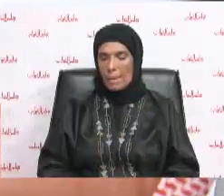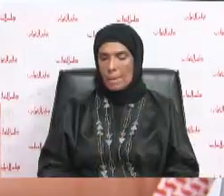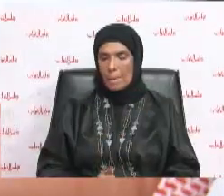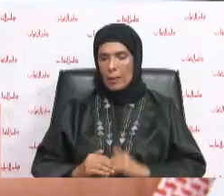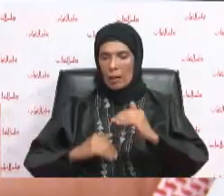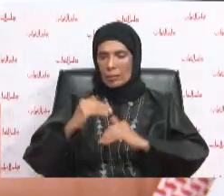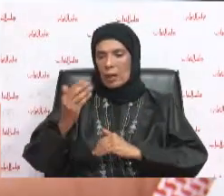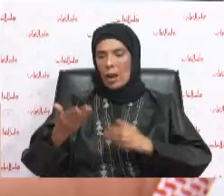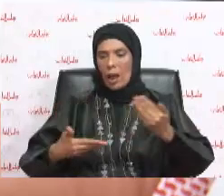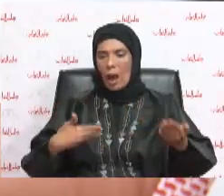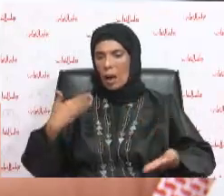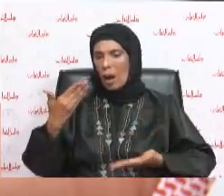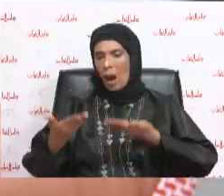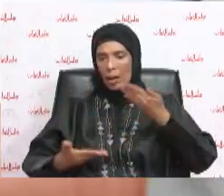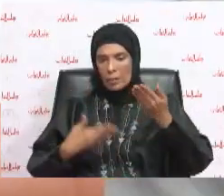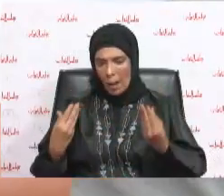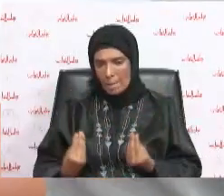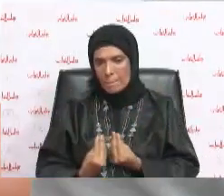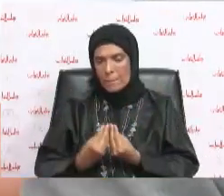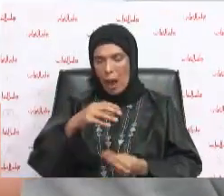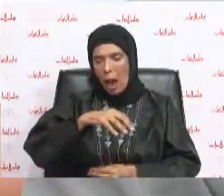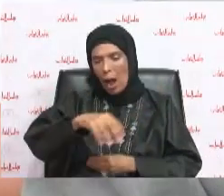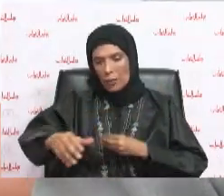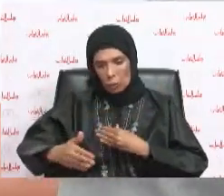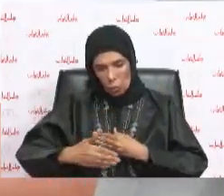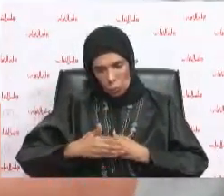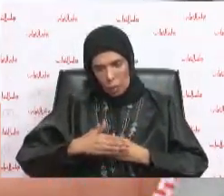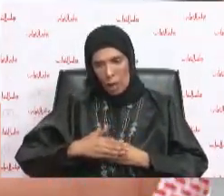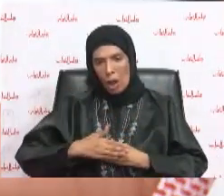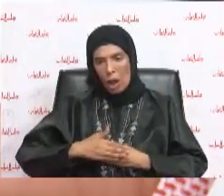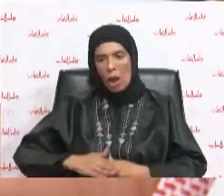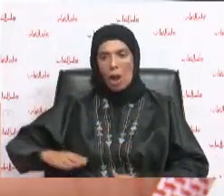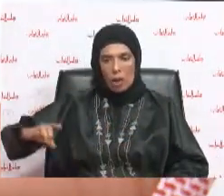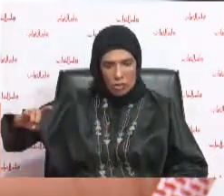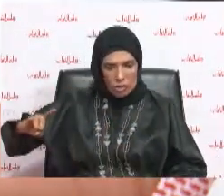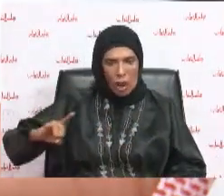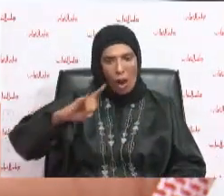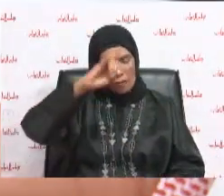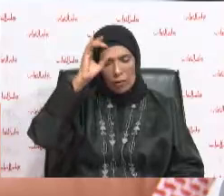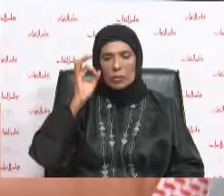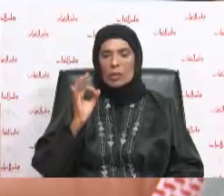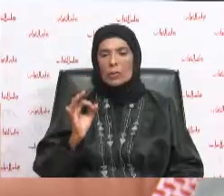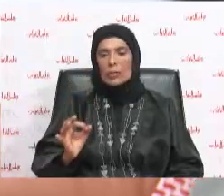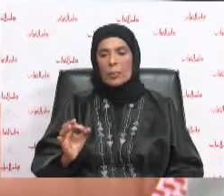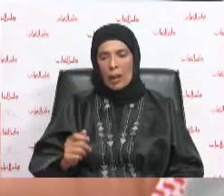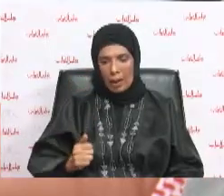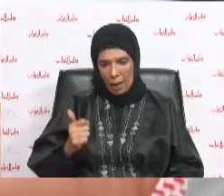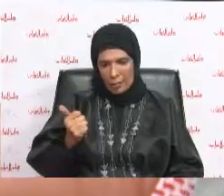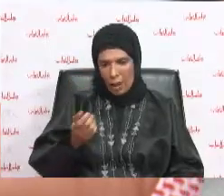تطوير العلاقات مع الدول المجاورة، فتح الخطوط لأنها هي اللي بتشغل